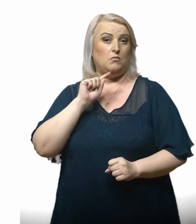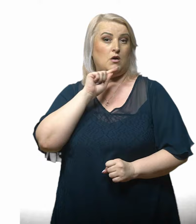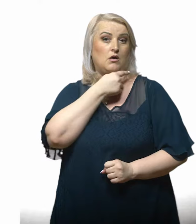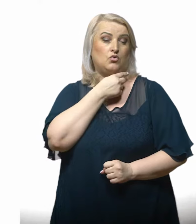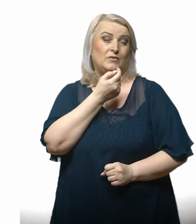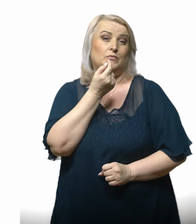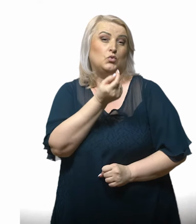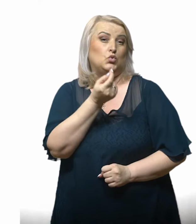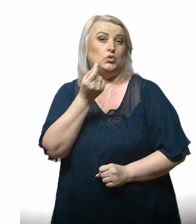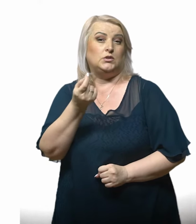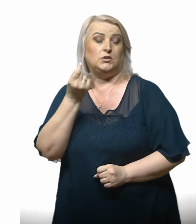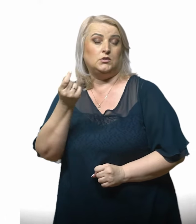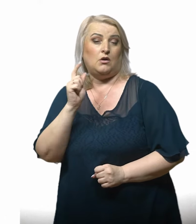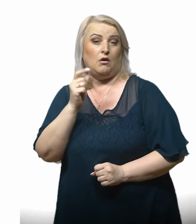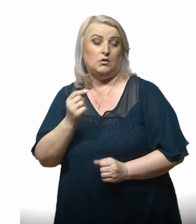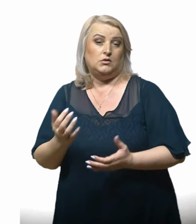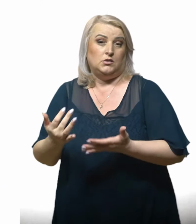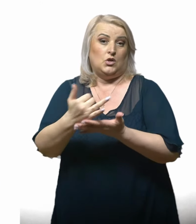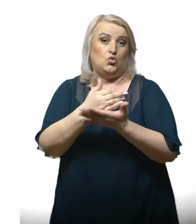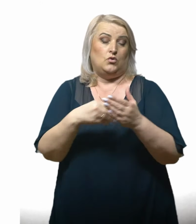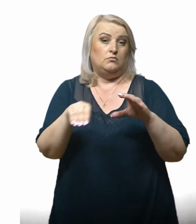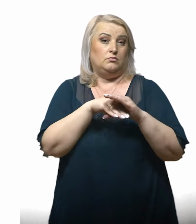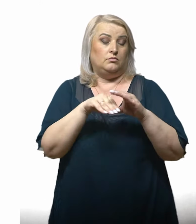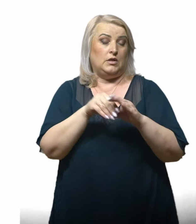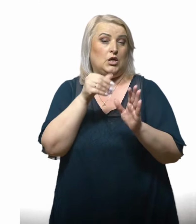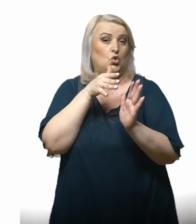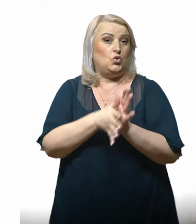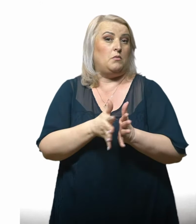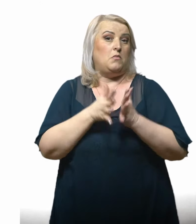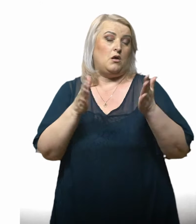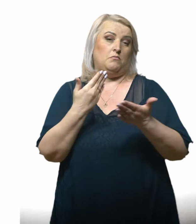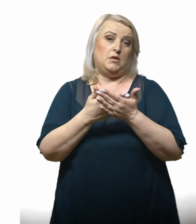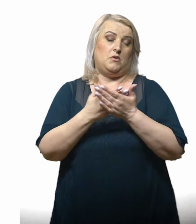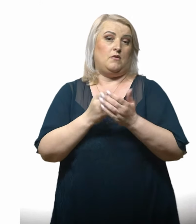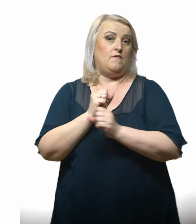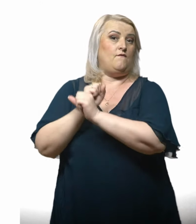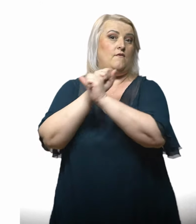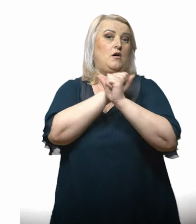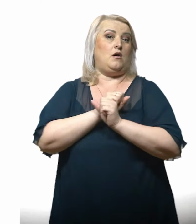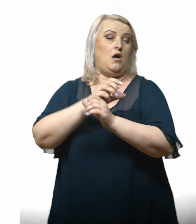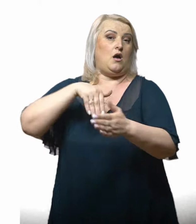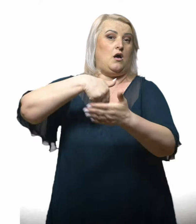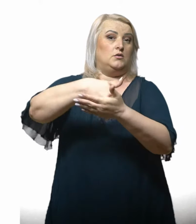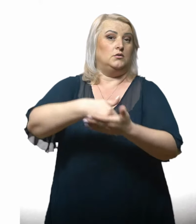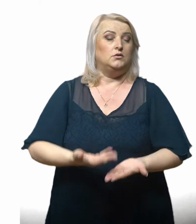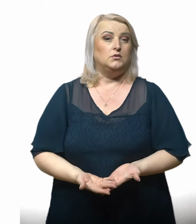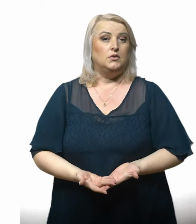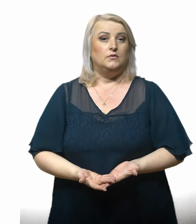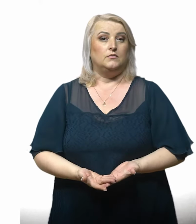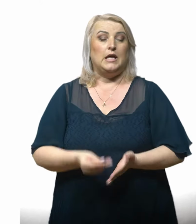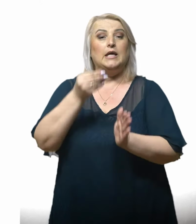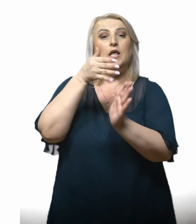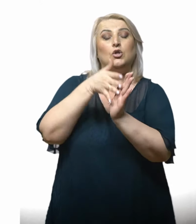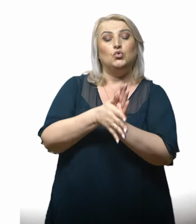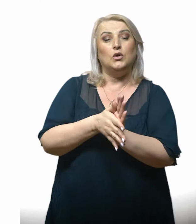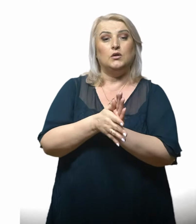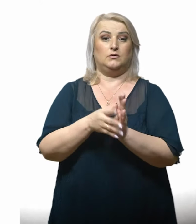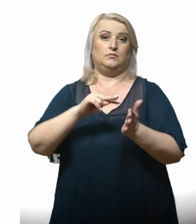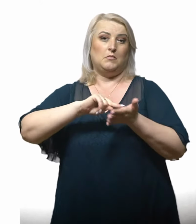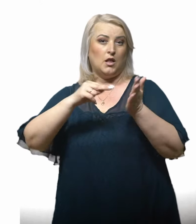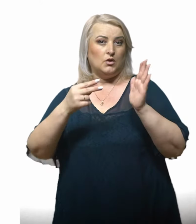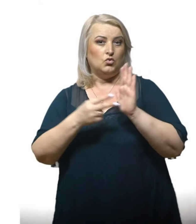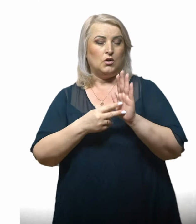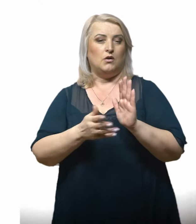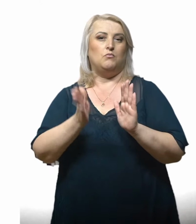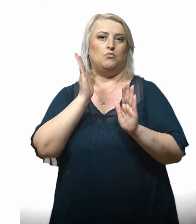câte puțin ca să adunăm pentru cheltuieli mai mari, cum ar fi o vacanță. Cheltuielile, odată planificate,